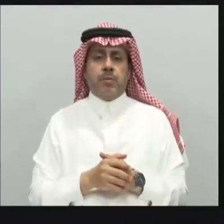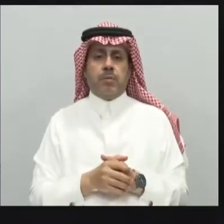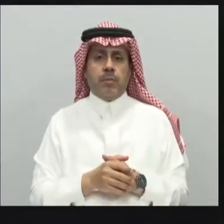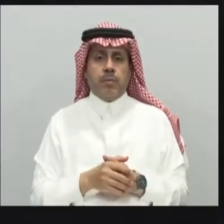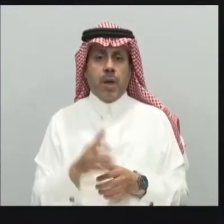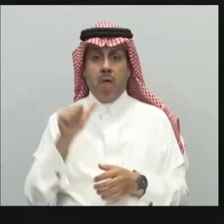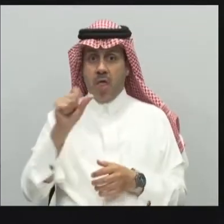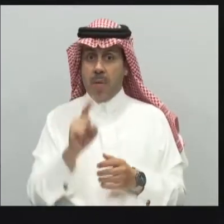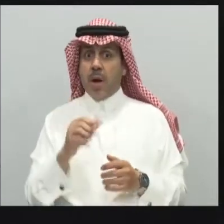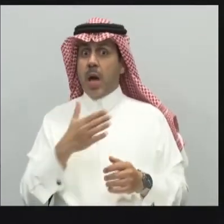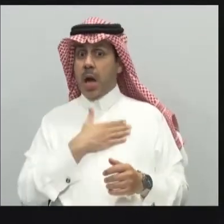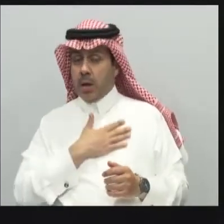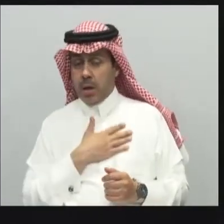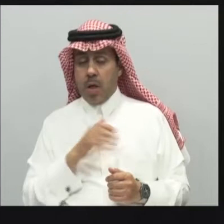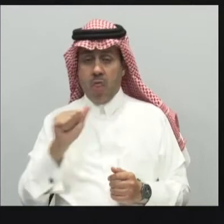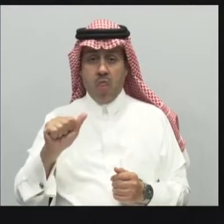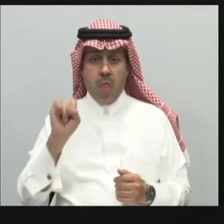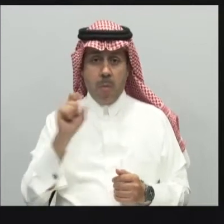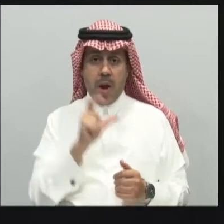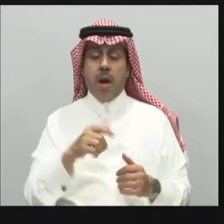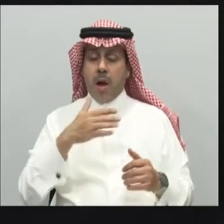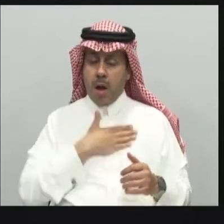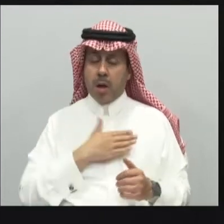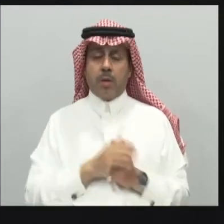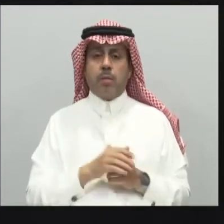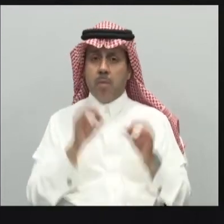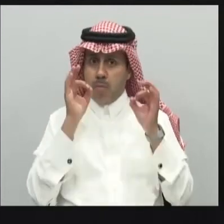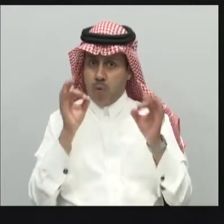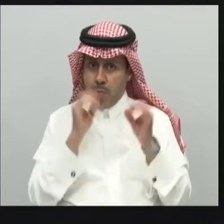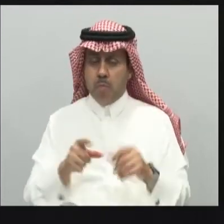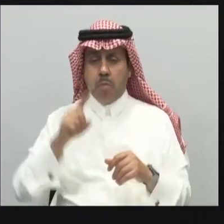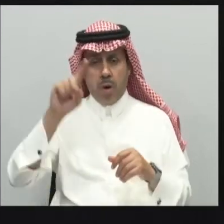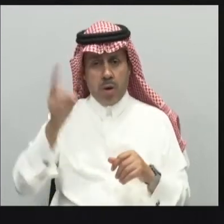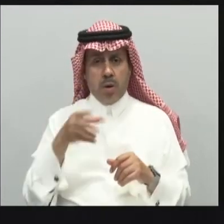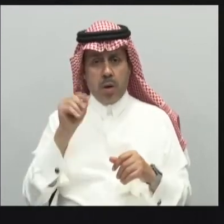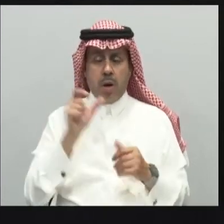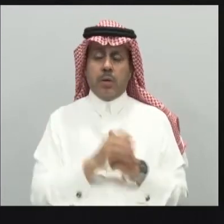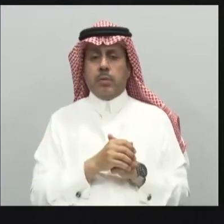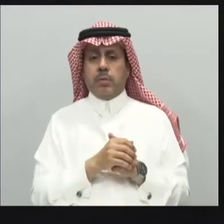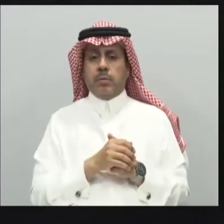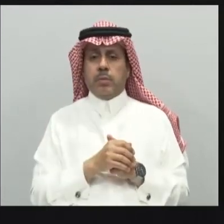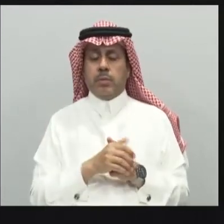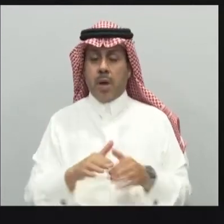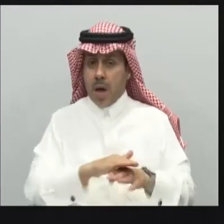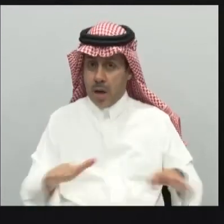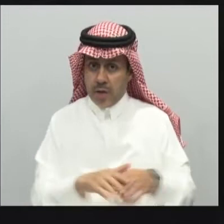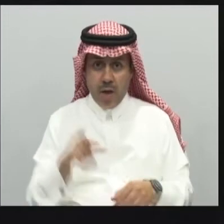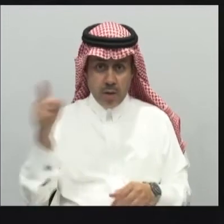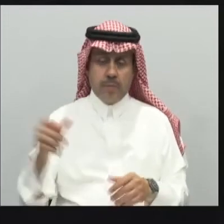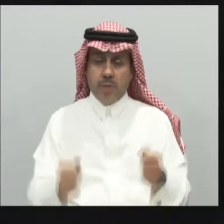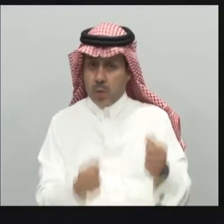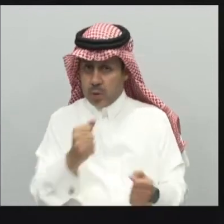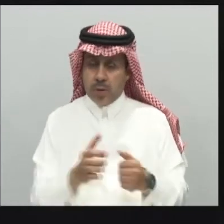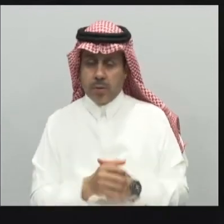ان اضمن حقي فقلت لا بد من شيء ارهنه اما ارضا لك او